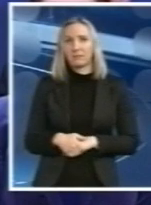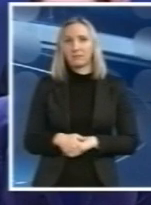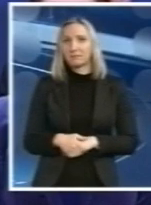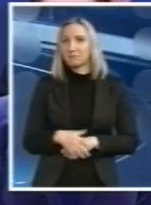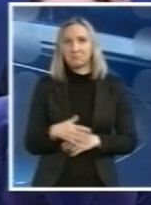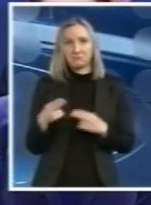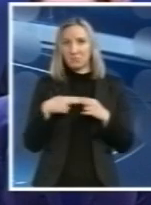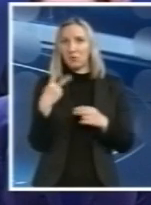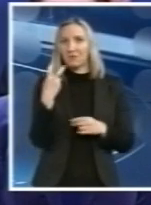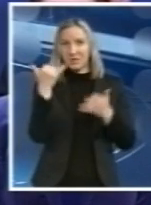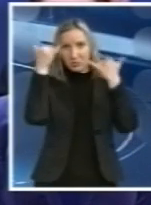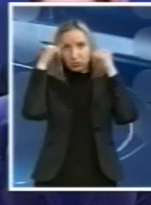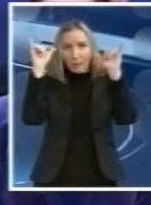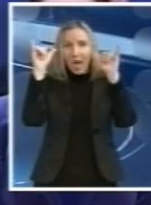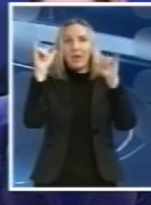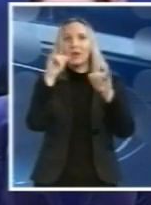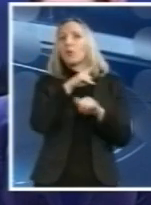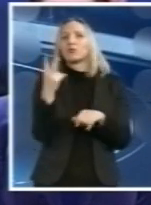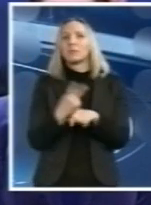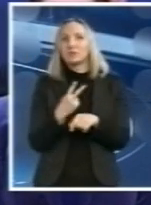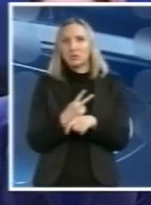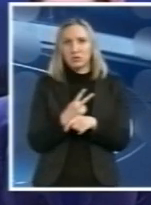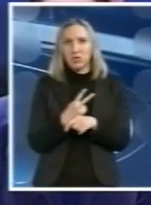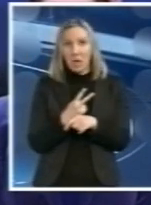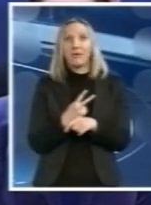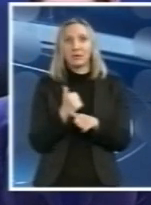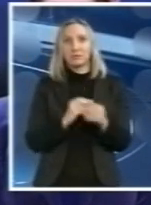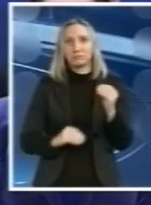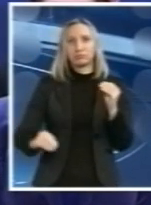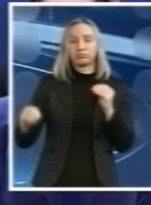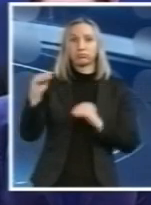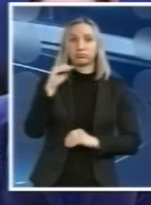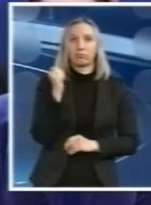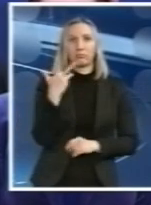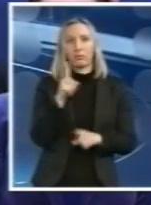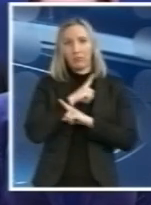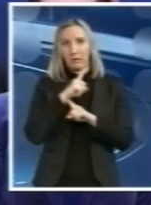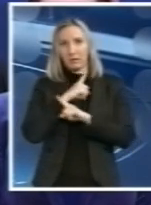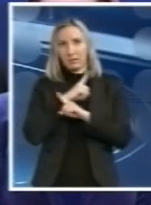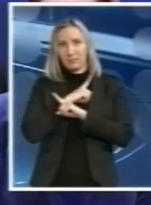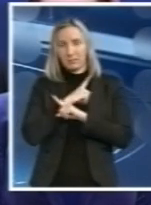gotovo 200 u Španiji. U svim drugim zemljama se dramatično povećava broj umrlih.